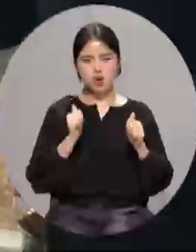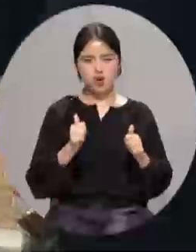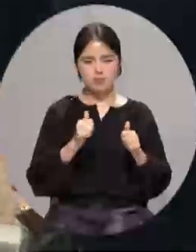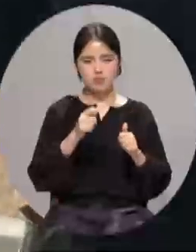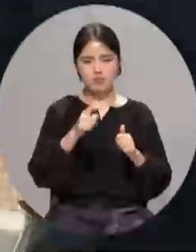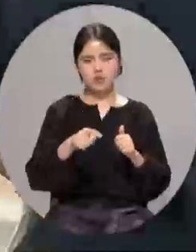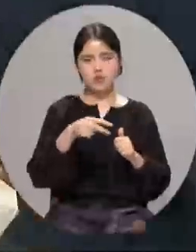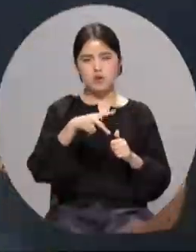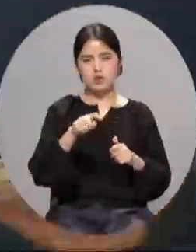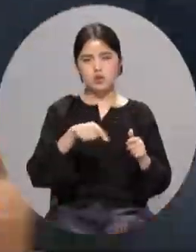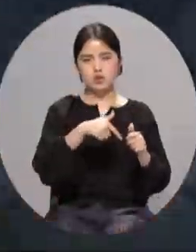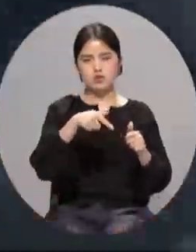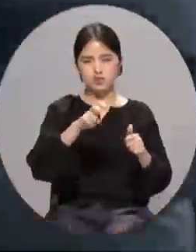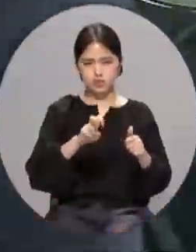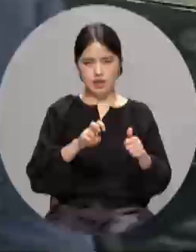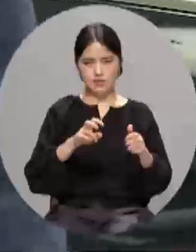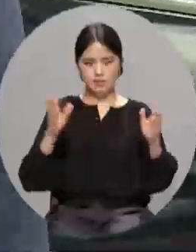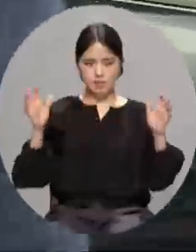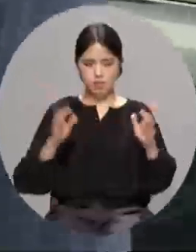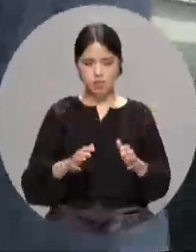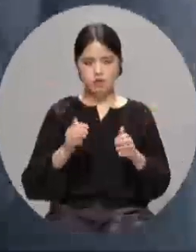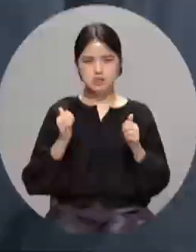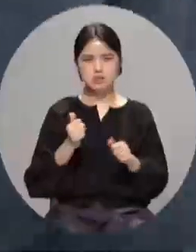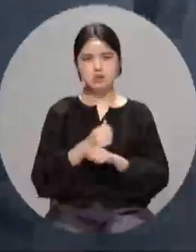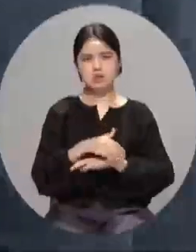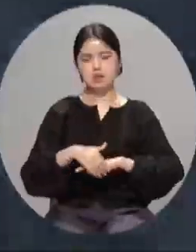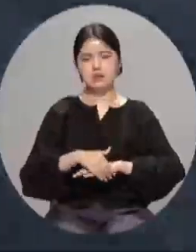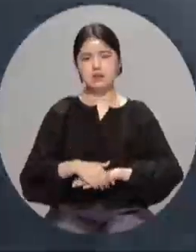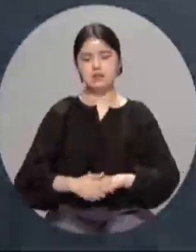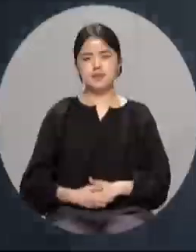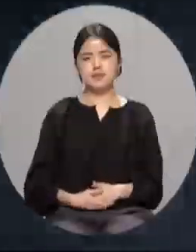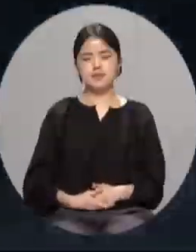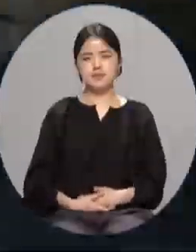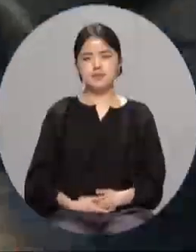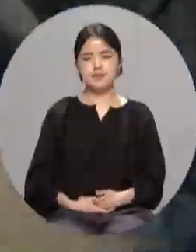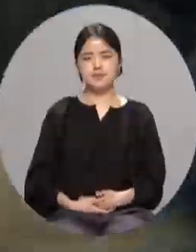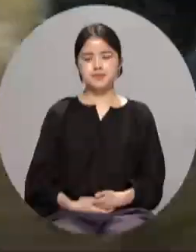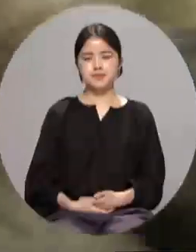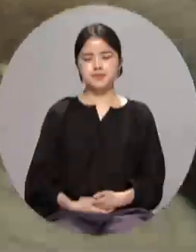증인 신문을 추가로 이어가겠다고 밝혔습니다. MBC 뉴스 정자영입니다.